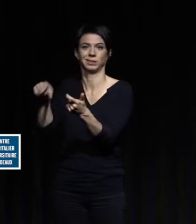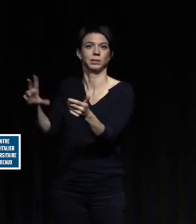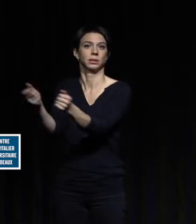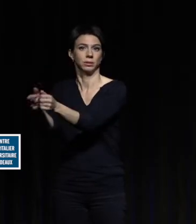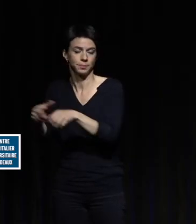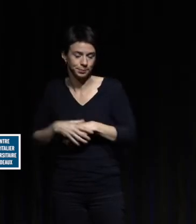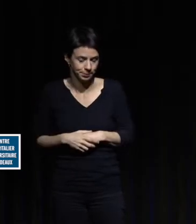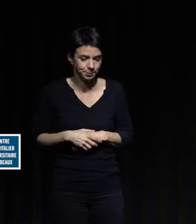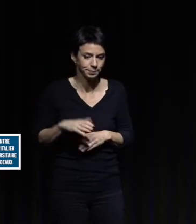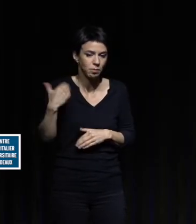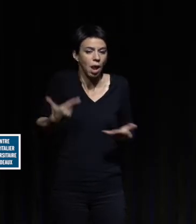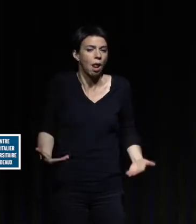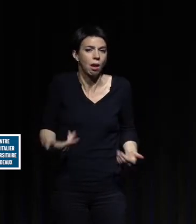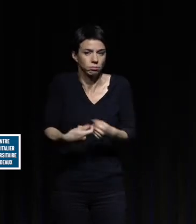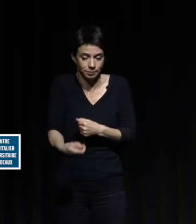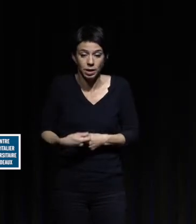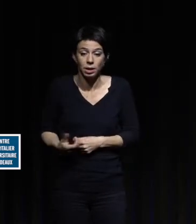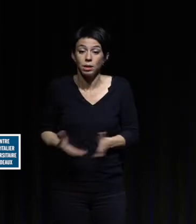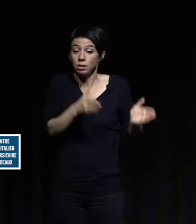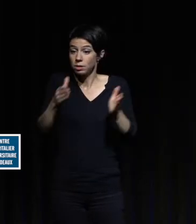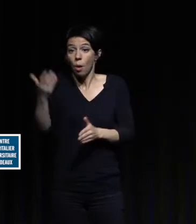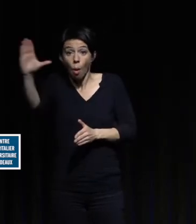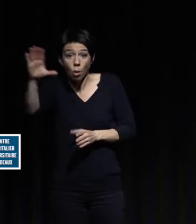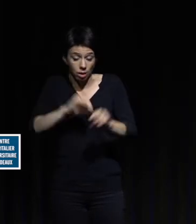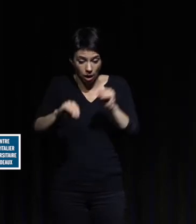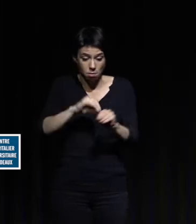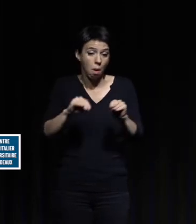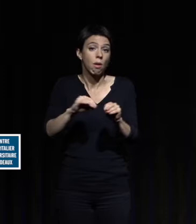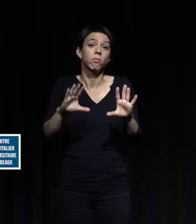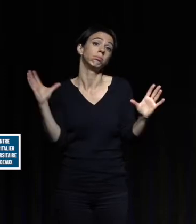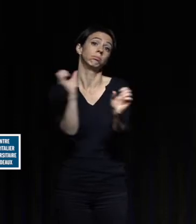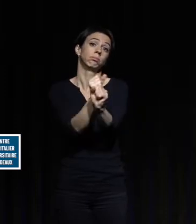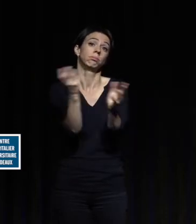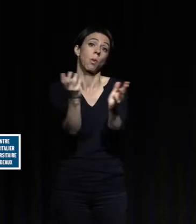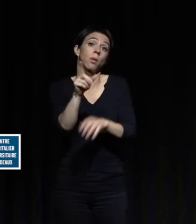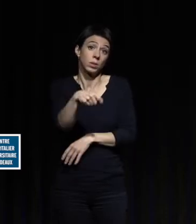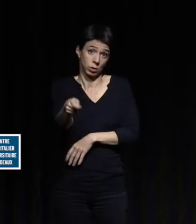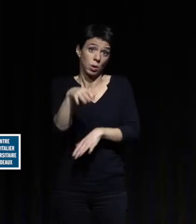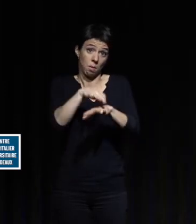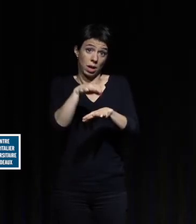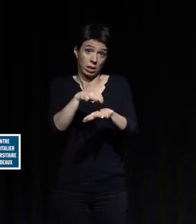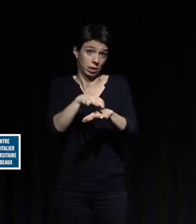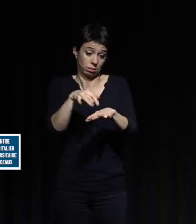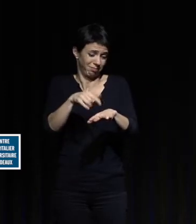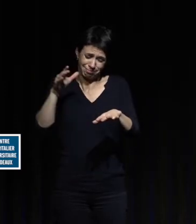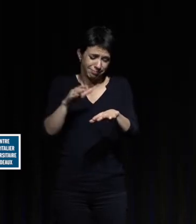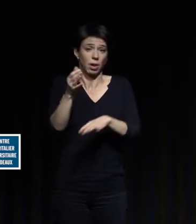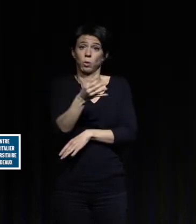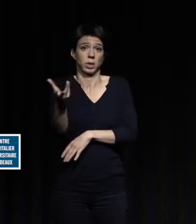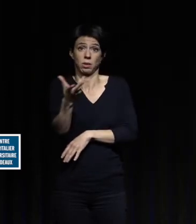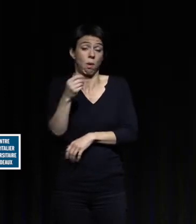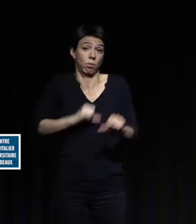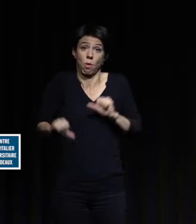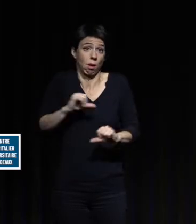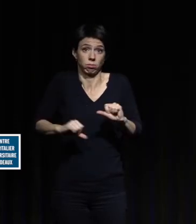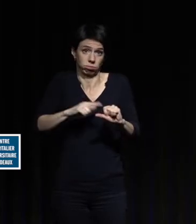les effleurer. Il est évident qu'on est face à une maladie douloureuse. Donc évidemment, on va tendance à prescrire des antalgiques de